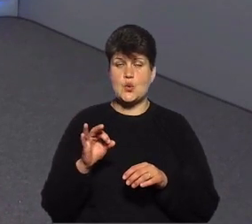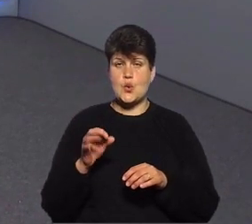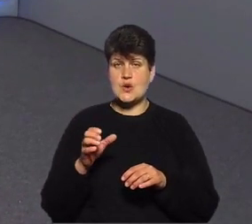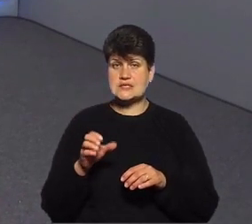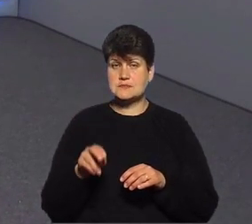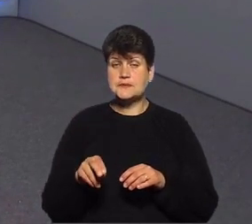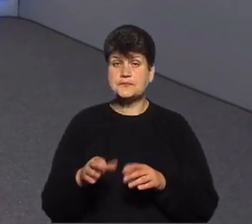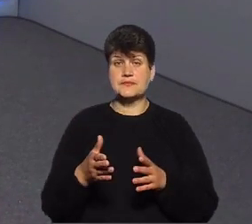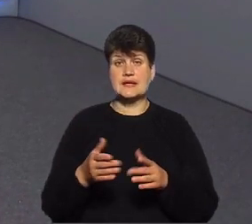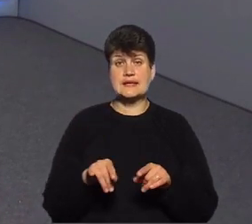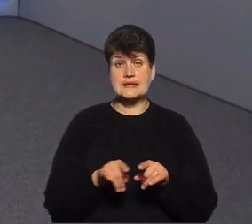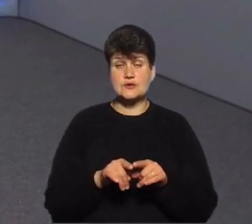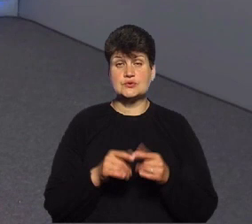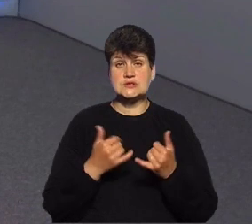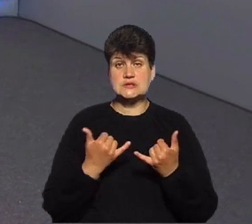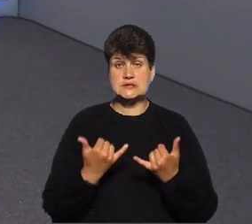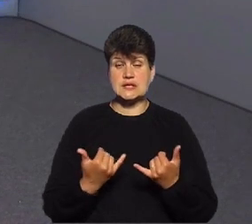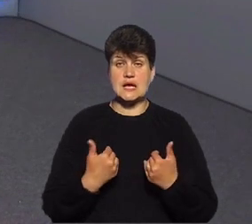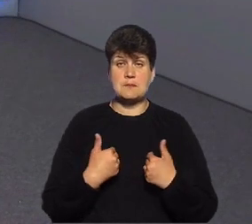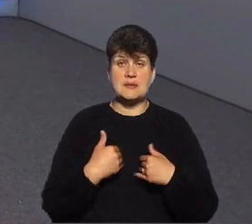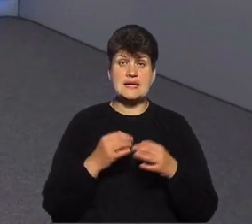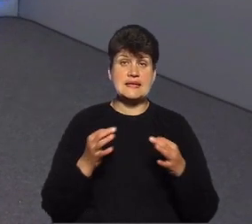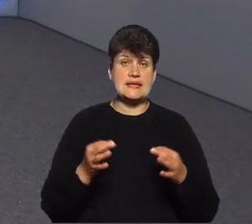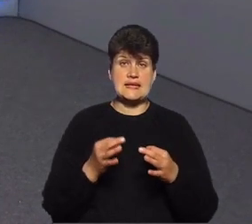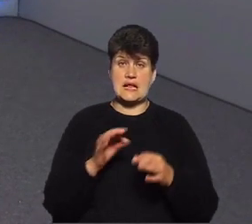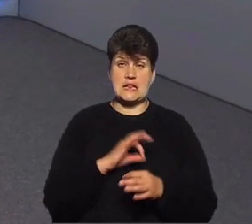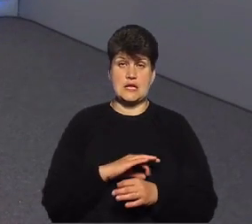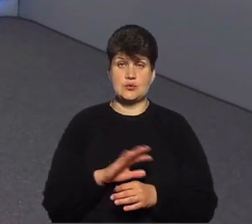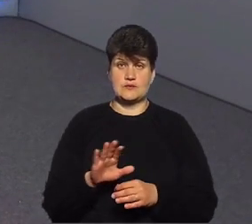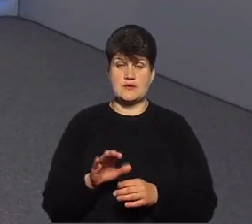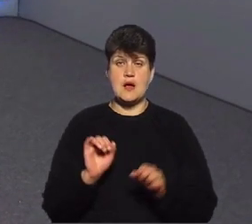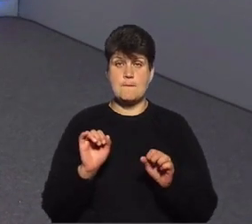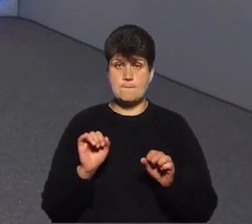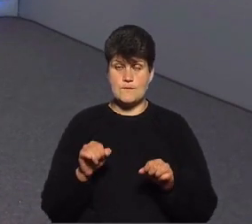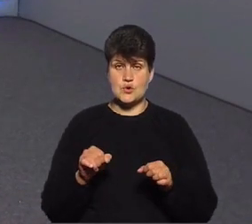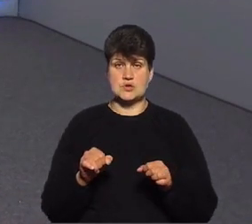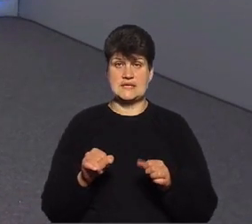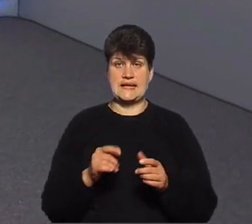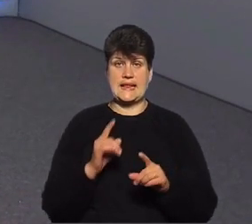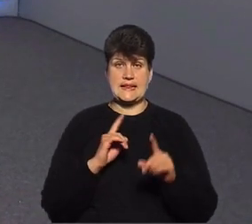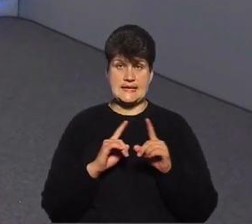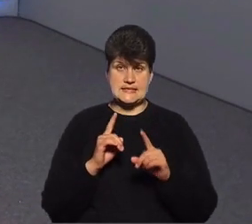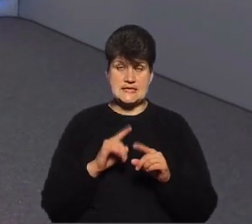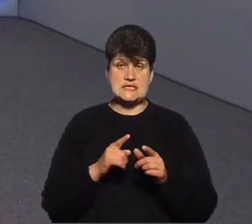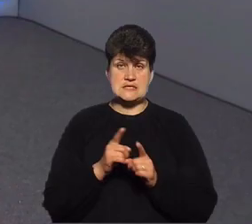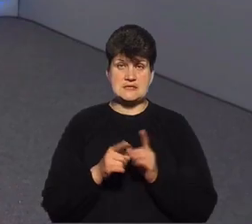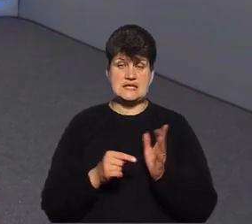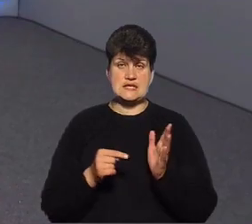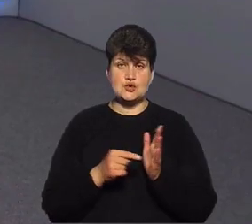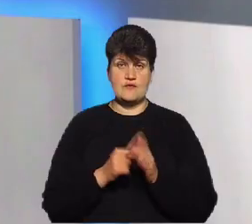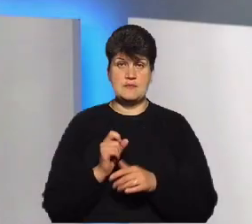теж наразі ми ніяк активно це не використовуємо. Ви, в принципі, можете на сесії цільове призначення землі змінити? Так. І якось використовувати?